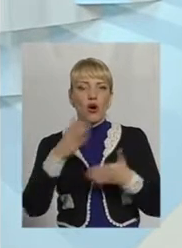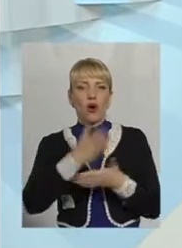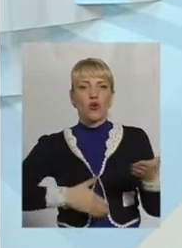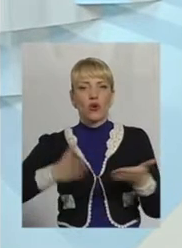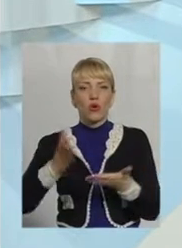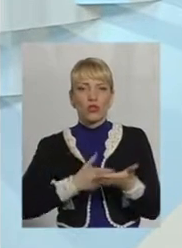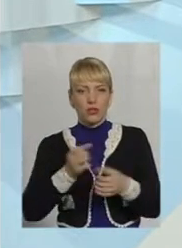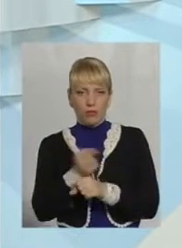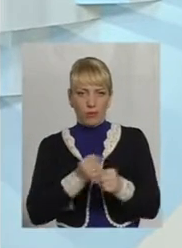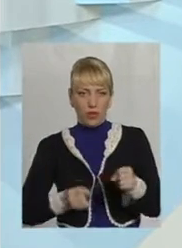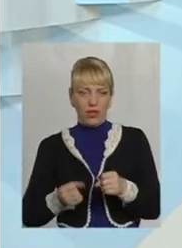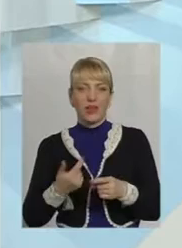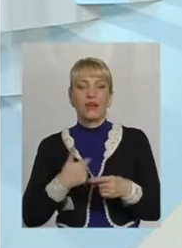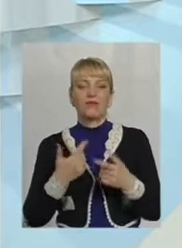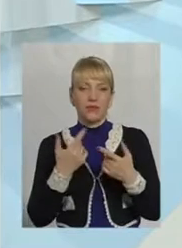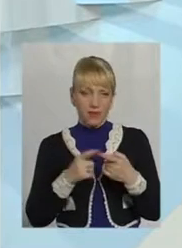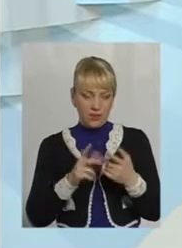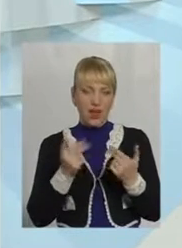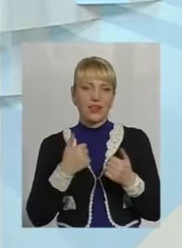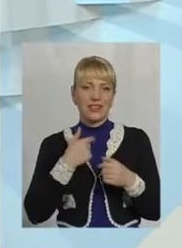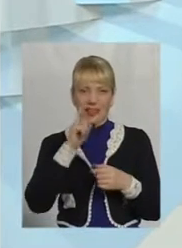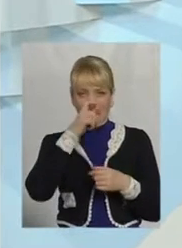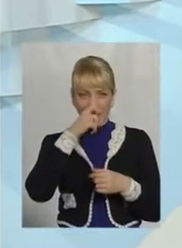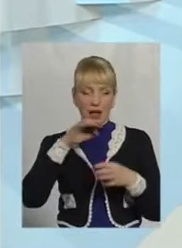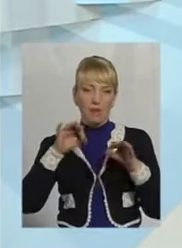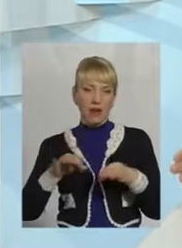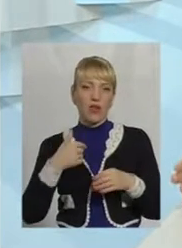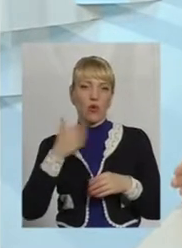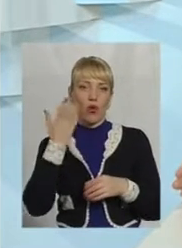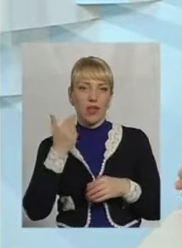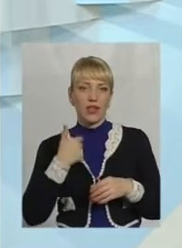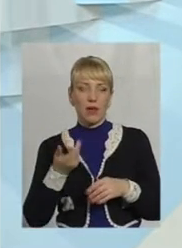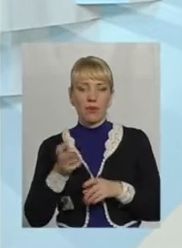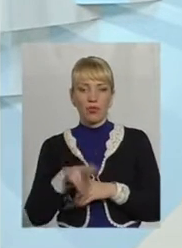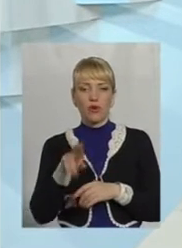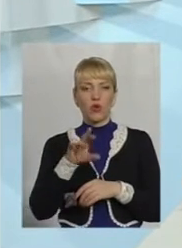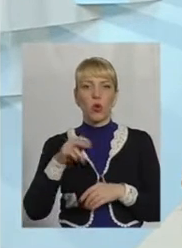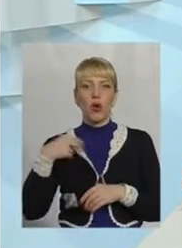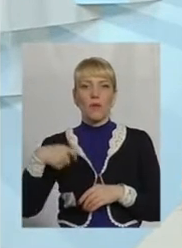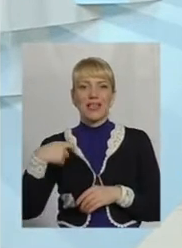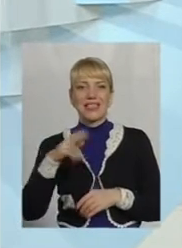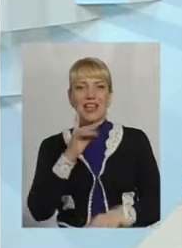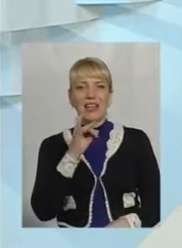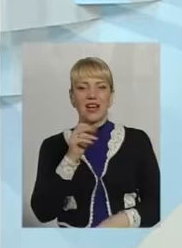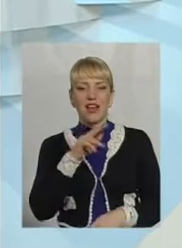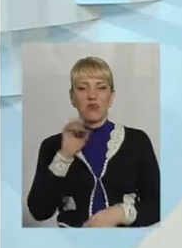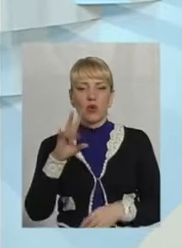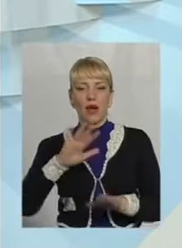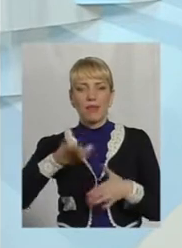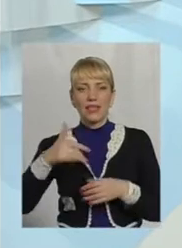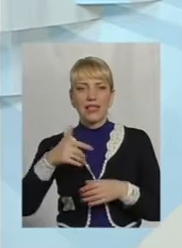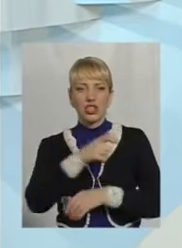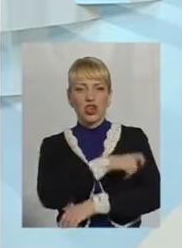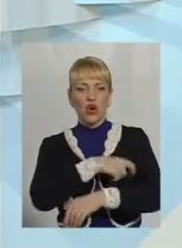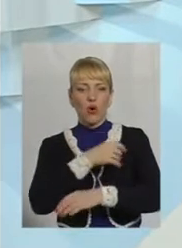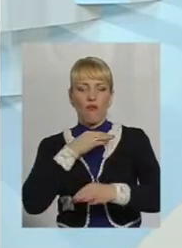ще раз наголошу на цій цифрі. Коли прийшов до Кравчука як президента після чергового раунду переговорів з Росією і сказав, що